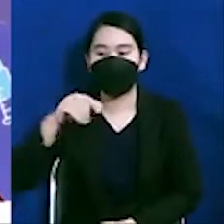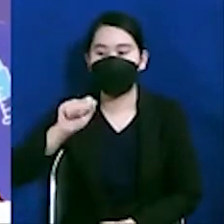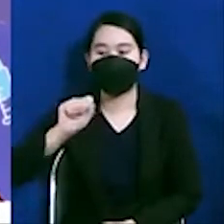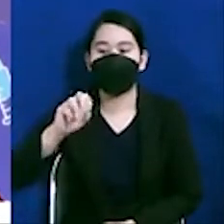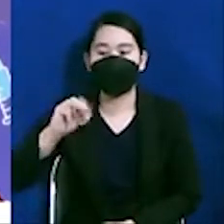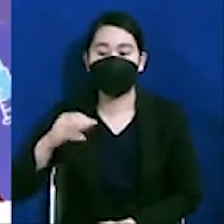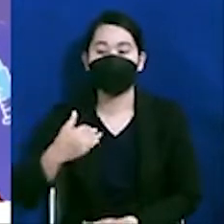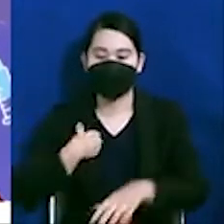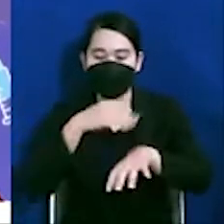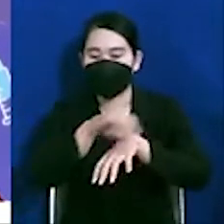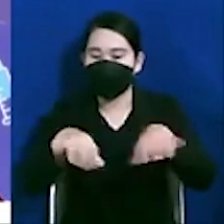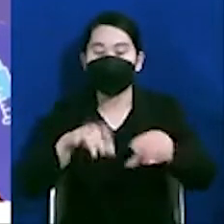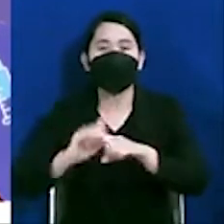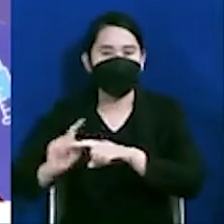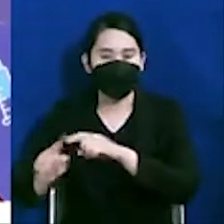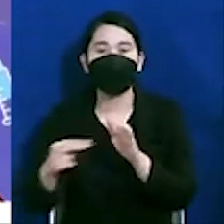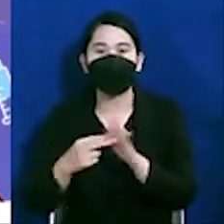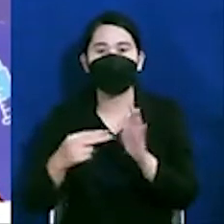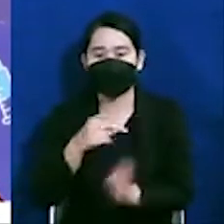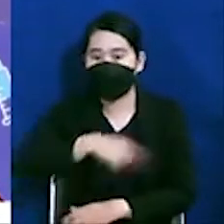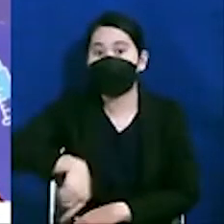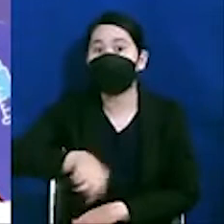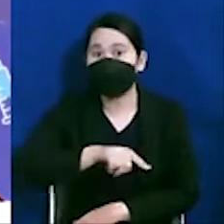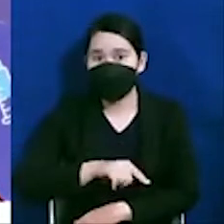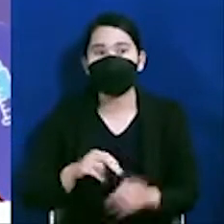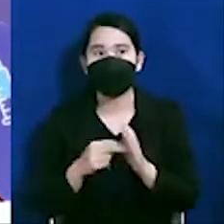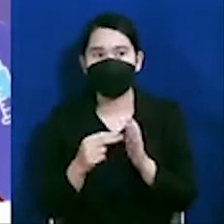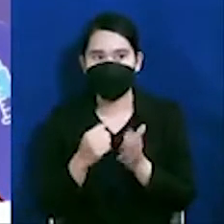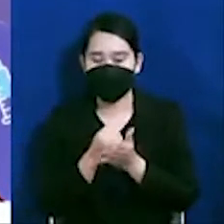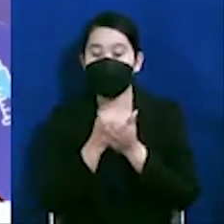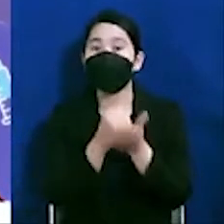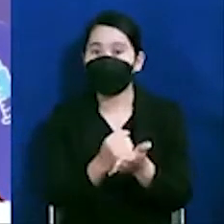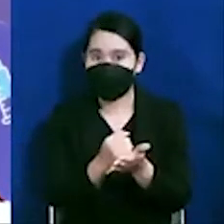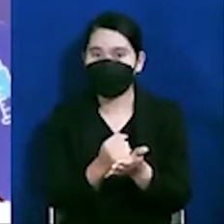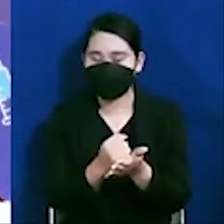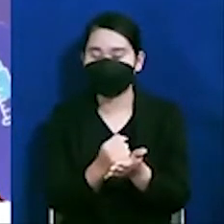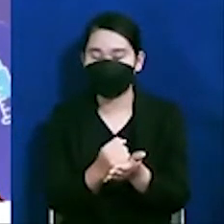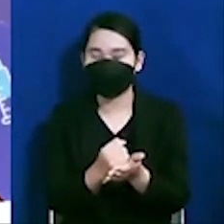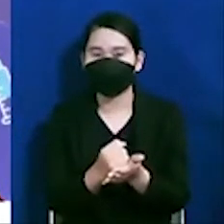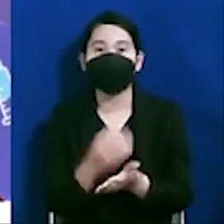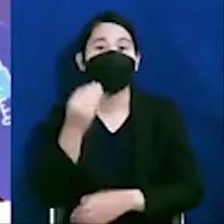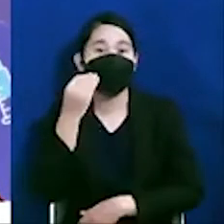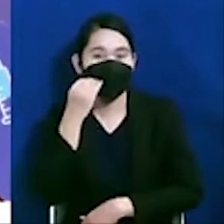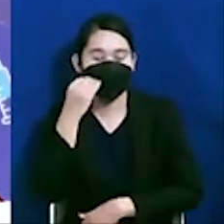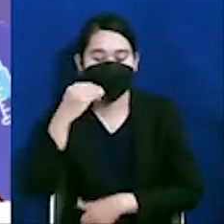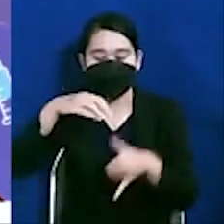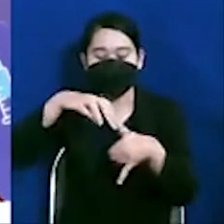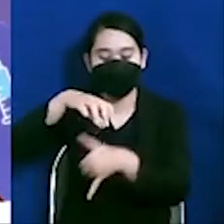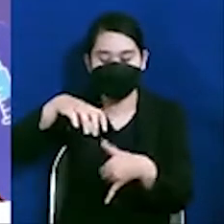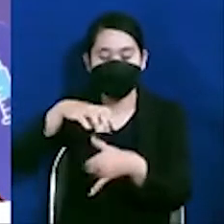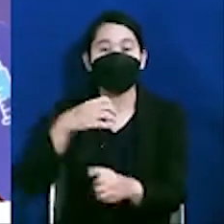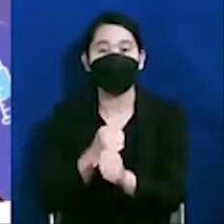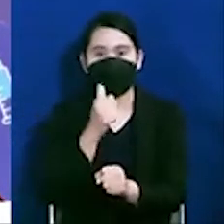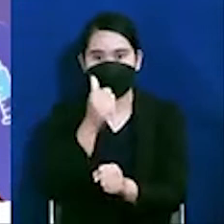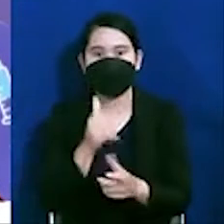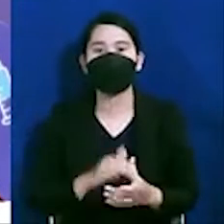นะครับนั้นสิ่งต่างๆเหล่านี้นะครับก็จะเป็นส่วนที่ช่วยเสริมในการทำโฮม isolationนะครับตอนนี้ระบบ